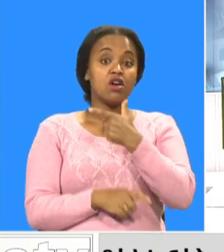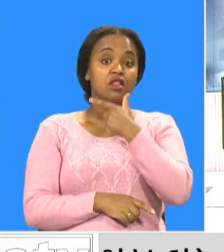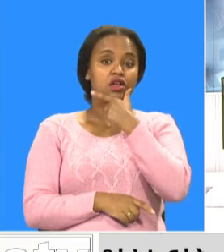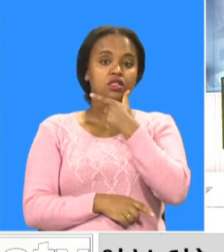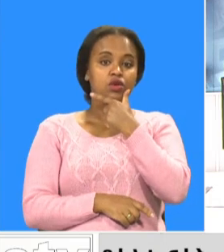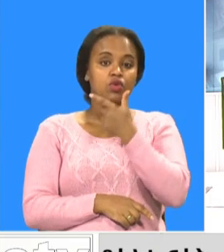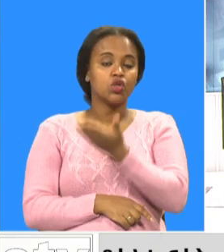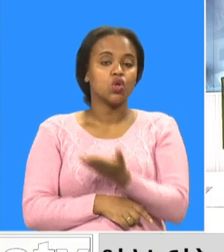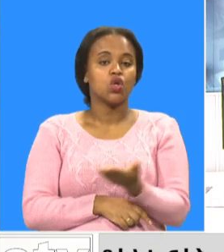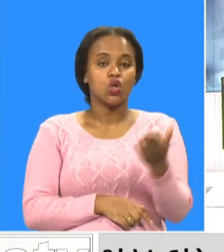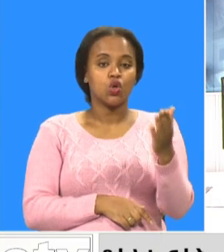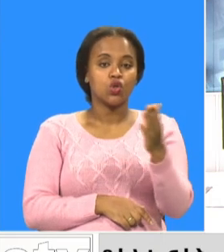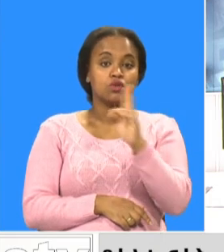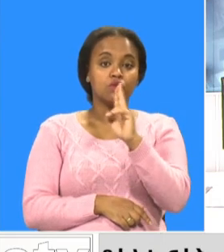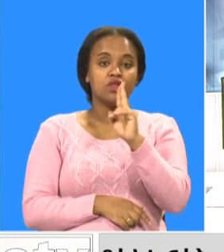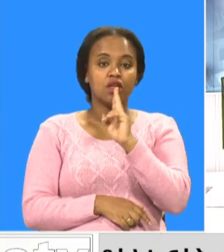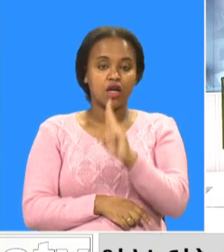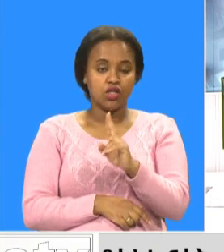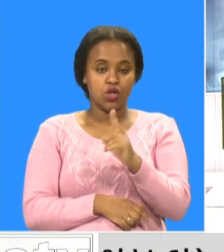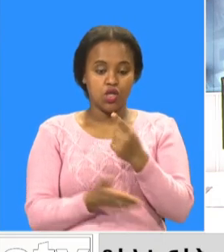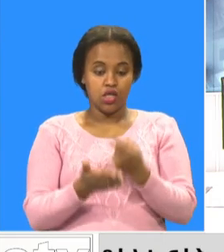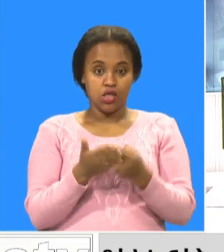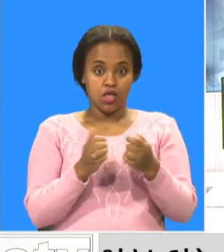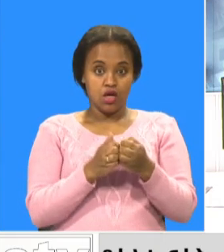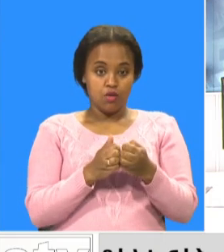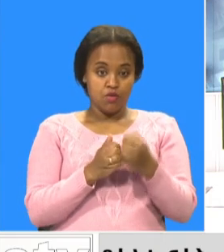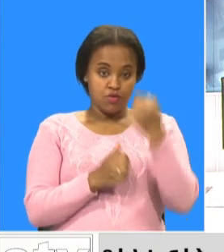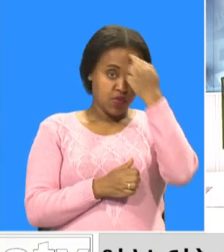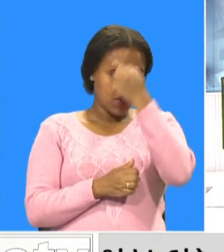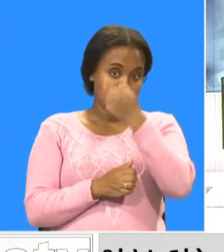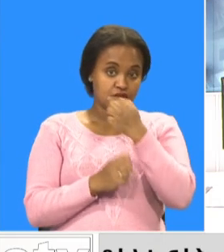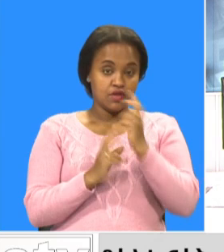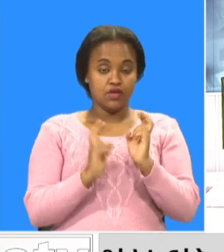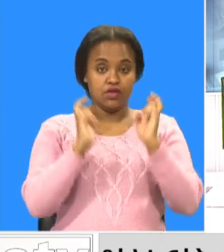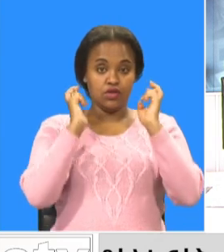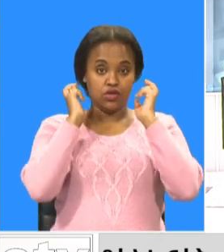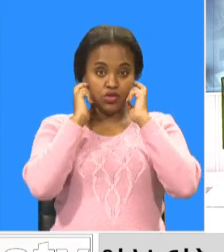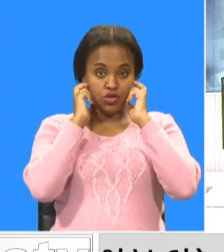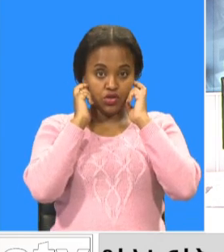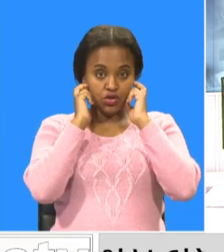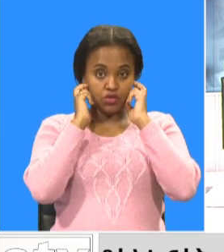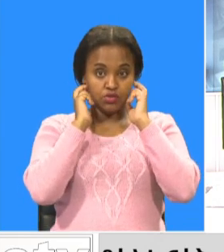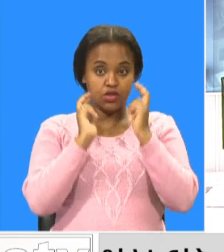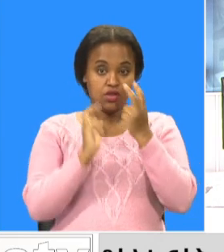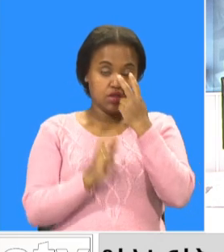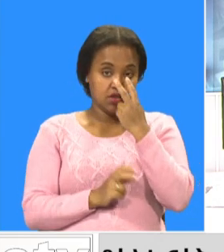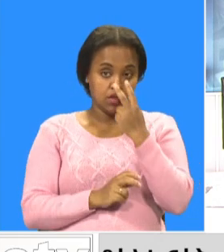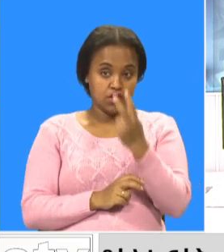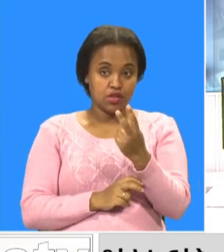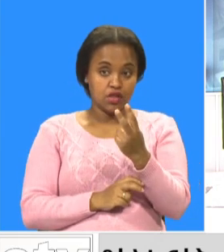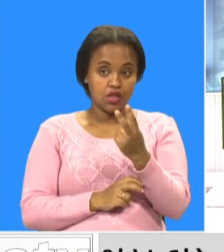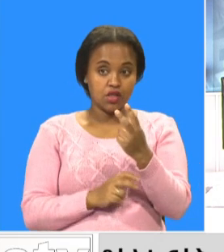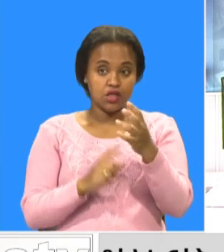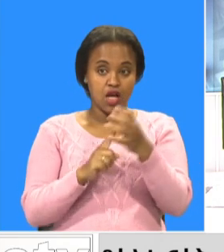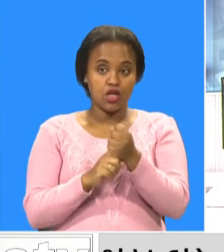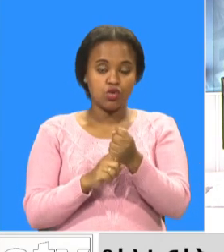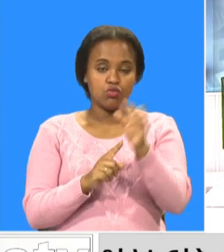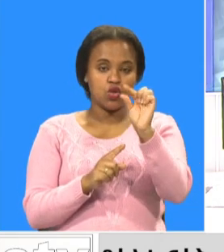ነገሮች ምንድናቸው? እዚች ጋርም የፊት ጭምብሎች ማስኮችን በተወሰነ ደረጃ ስለያዙ በተወሰነ